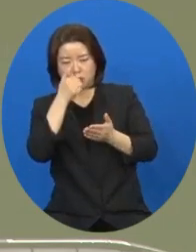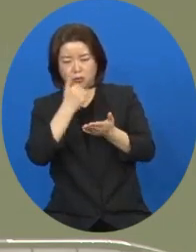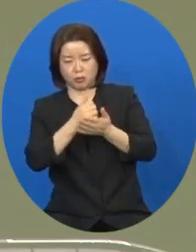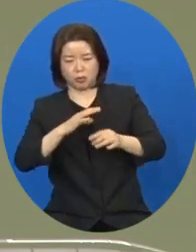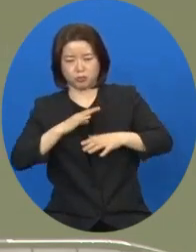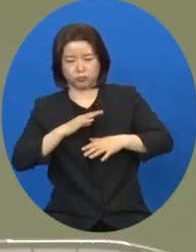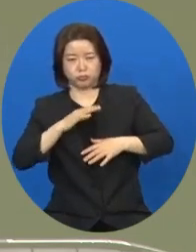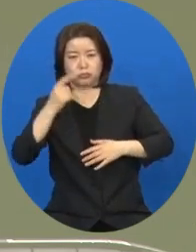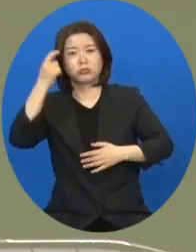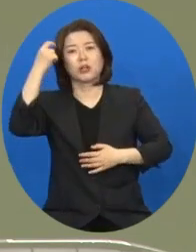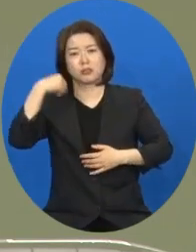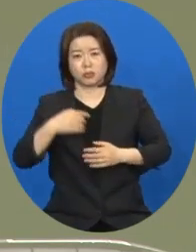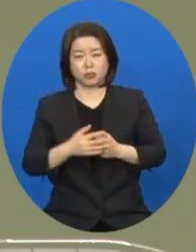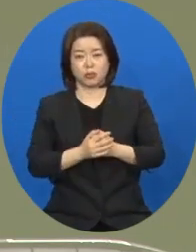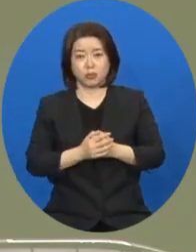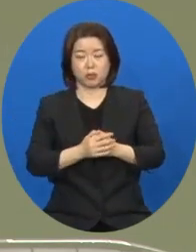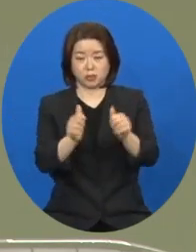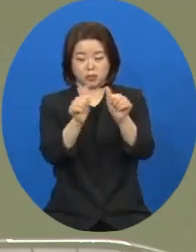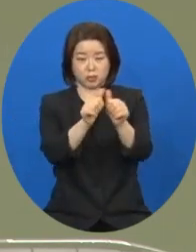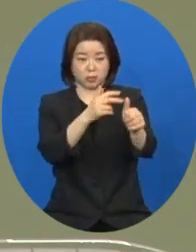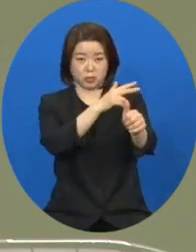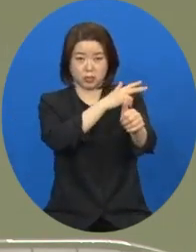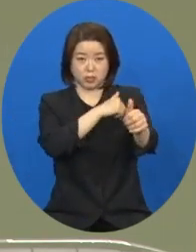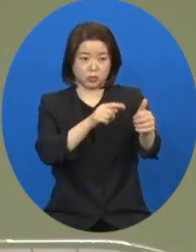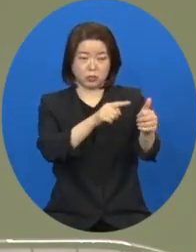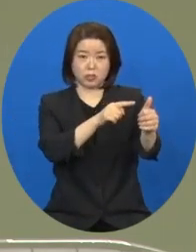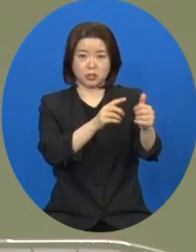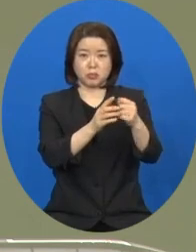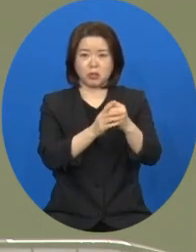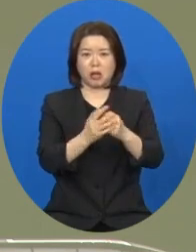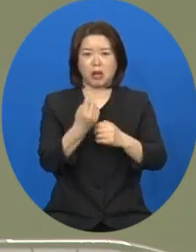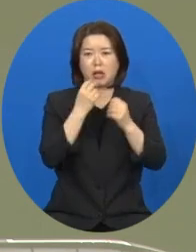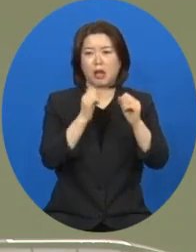봤어요. 그 남자 집사는 거의 살아있는 사람이